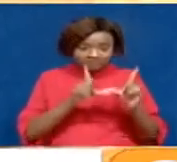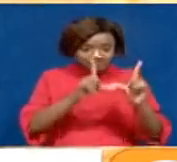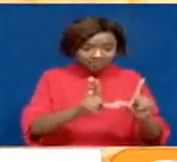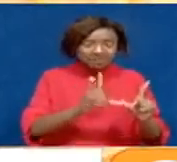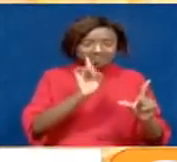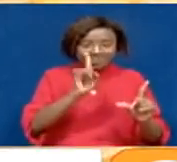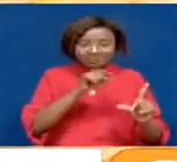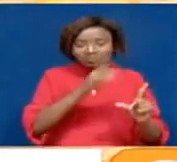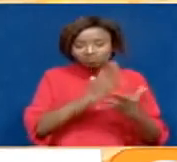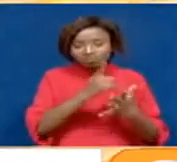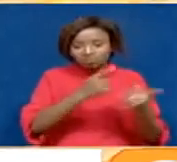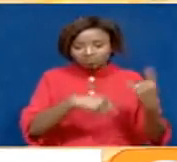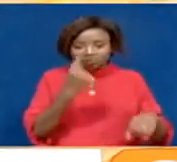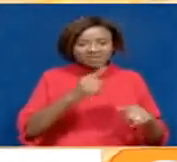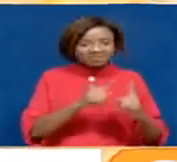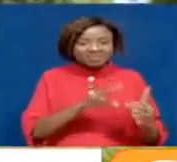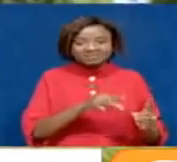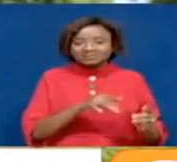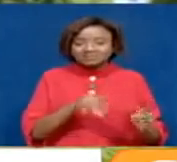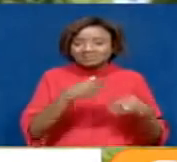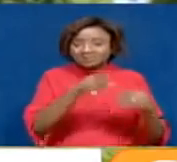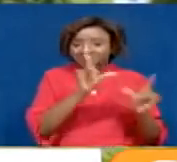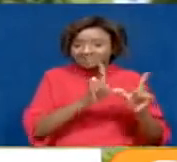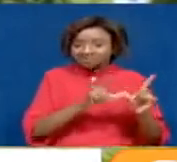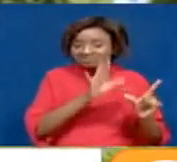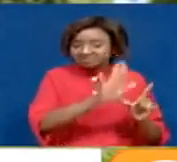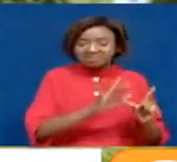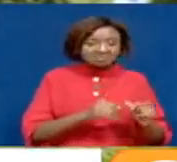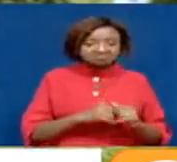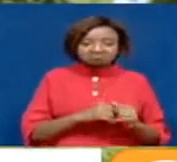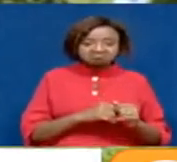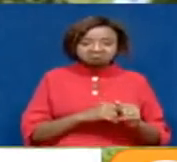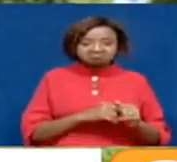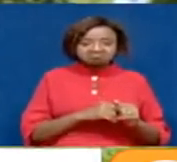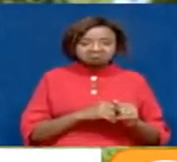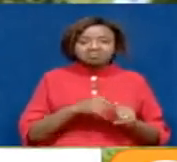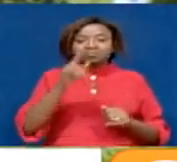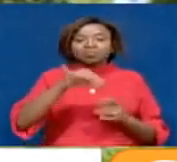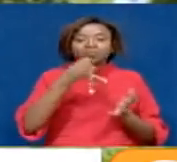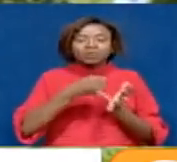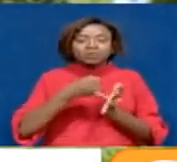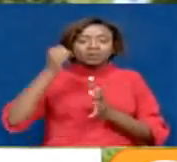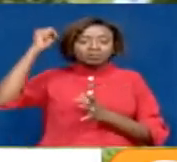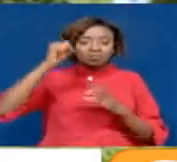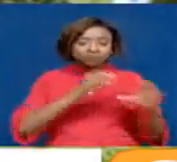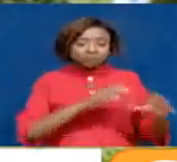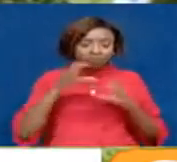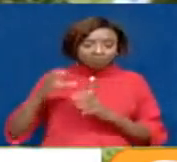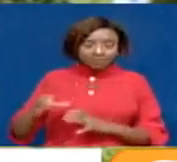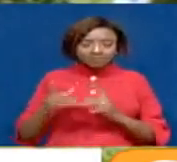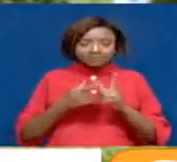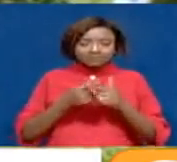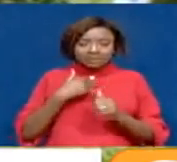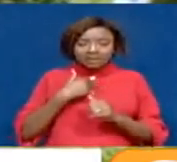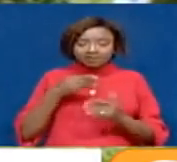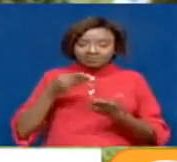chama chake, lakini ndoto yake haikufifia. You are called na political party, unaenda you kuna